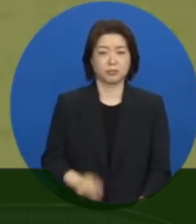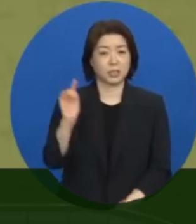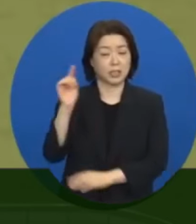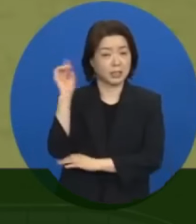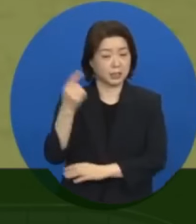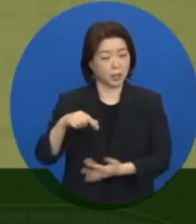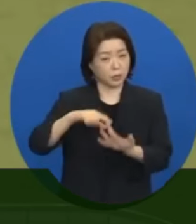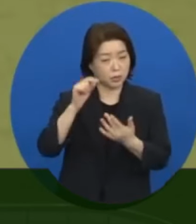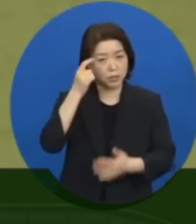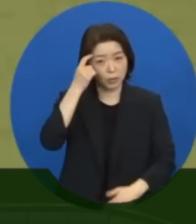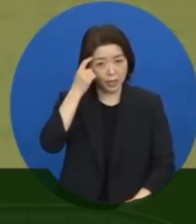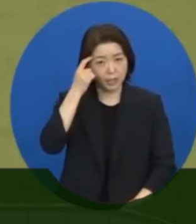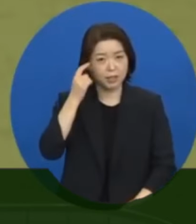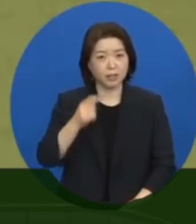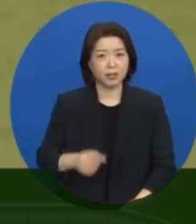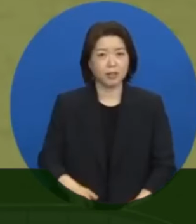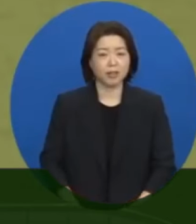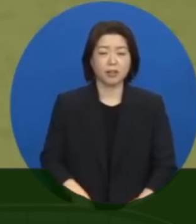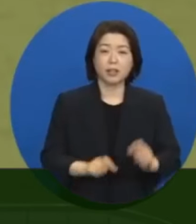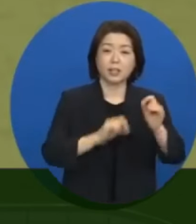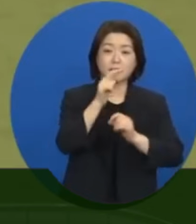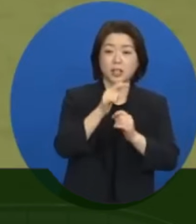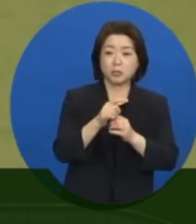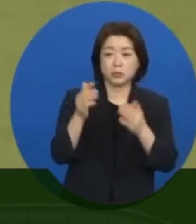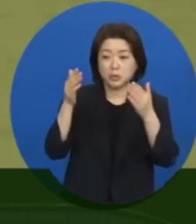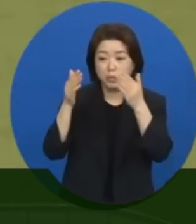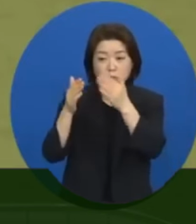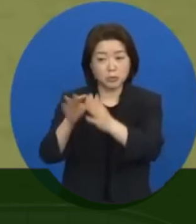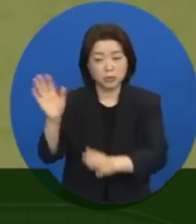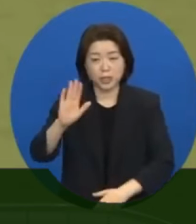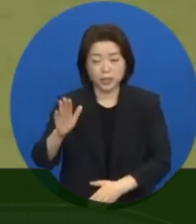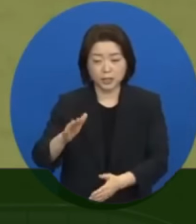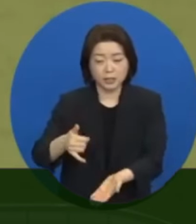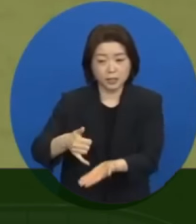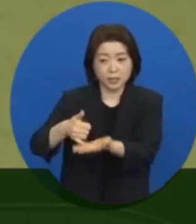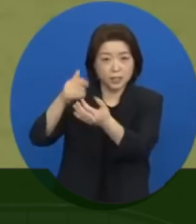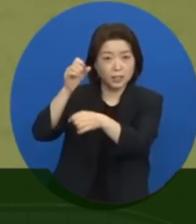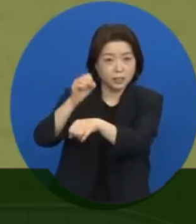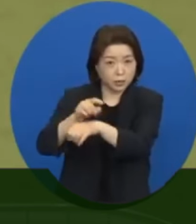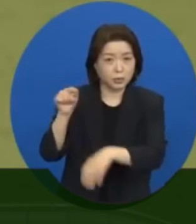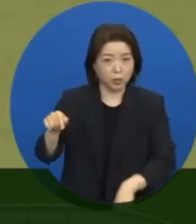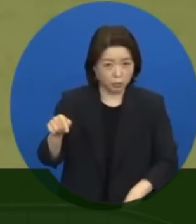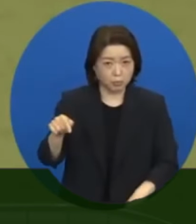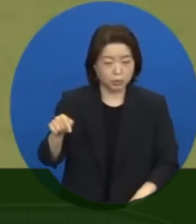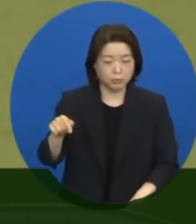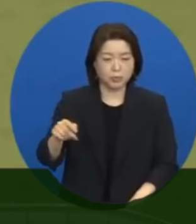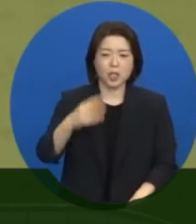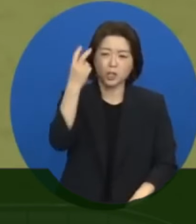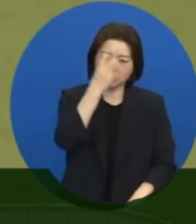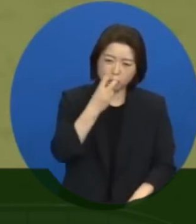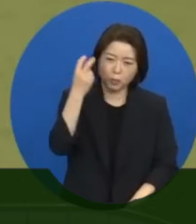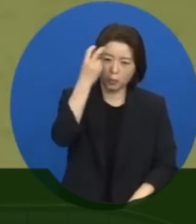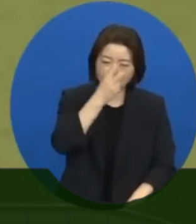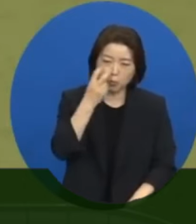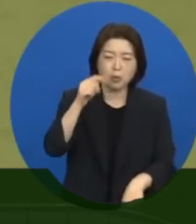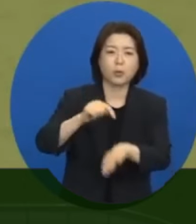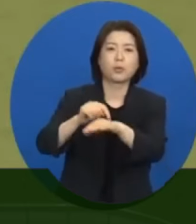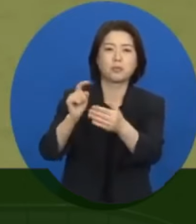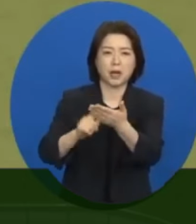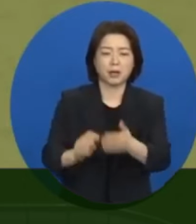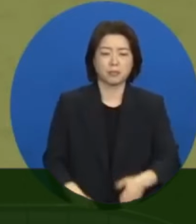대부분 하지 않던 그 성 특별히 돌보는 목자의 마음